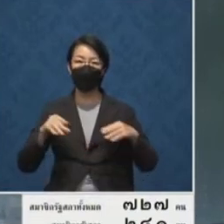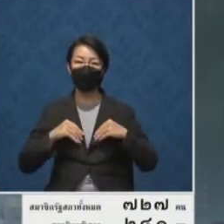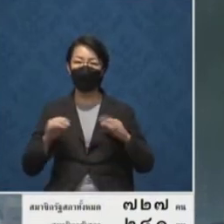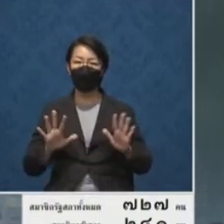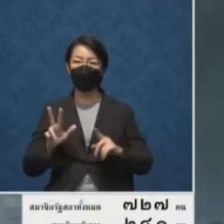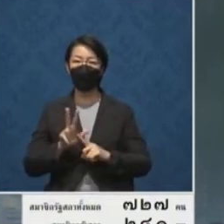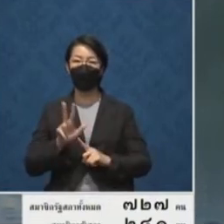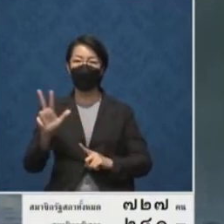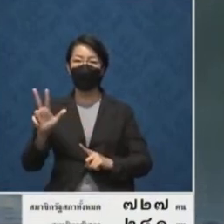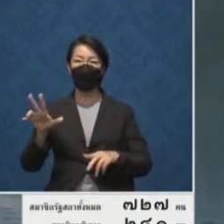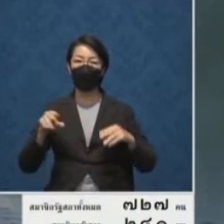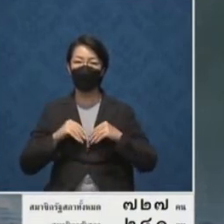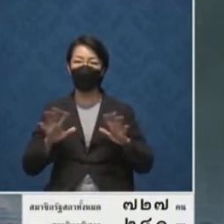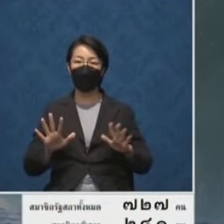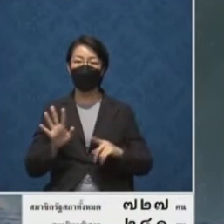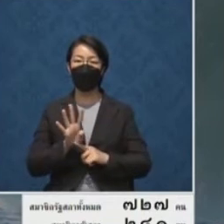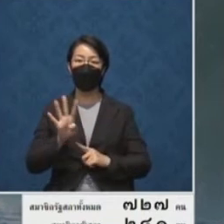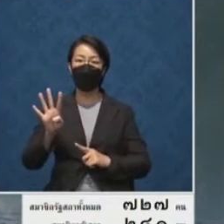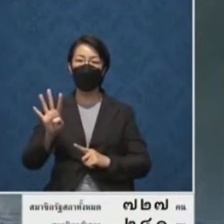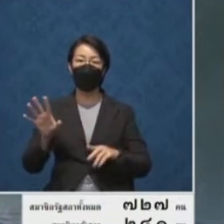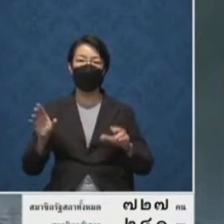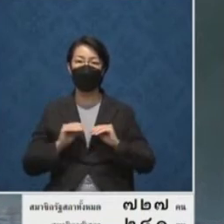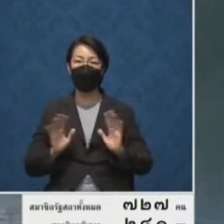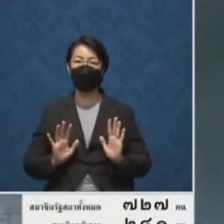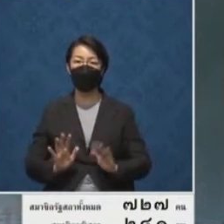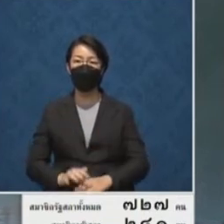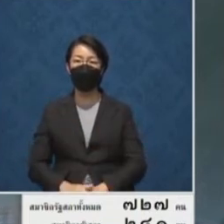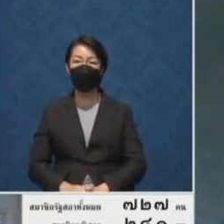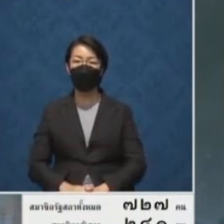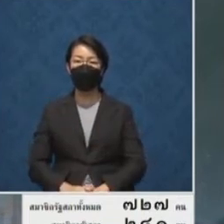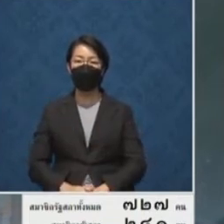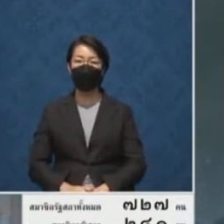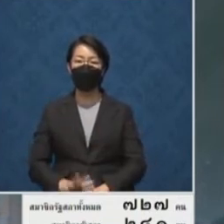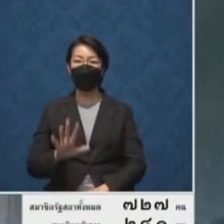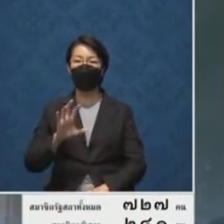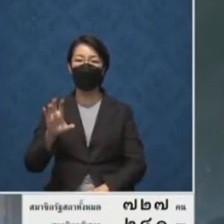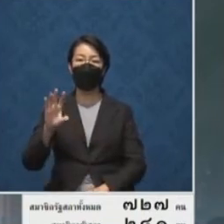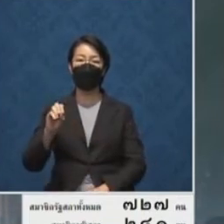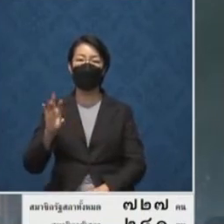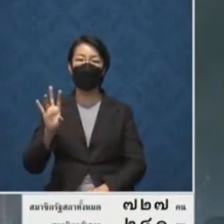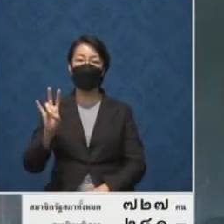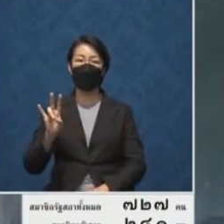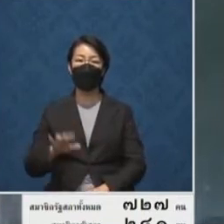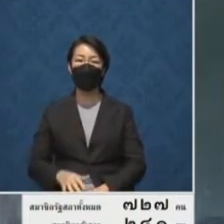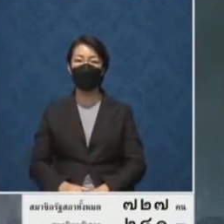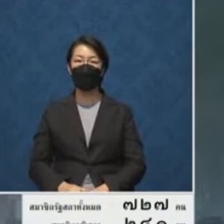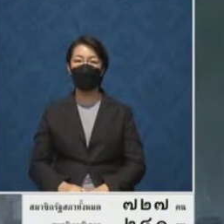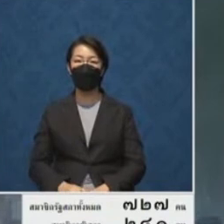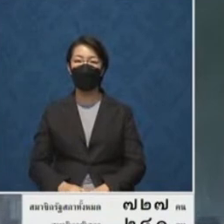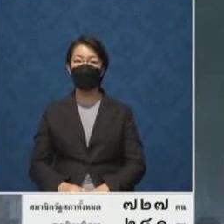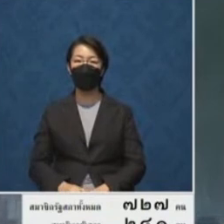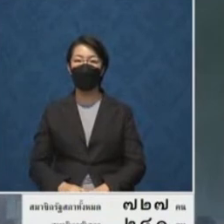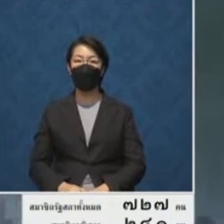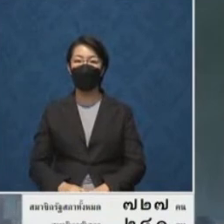การ2ไม่รับหลักการ3ไม่รับหลักการและ4ไม่รับหลักการครับ 557นายสมบูรณ์งามรั